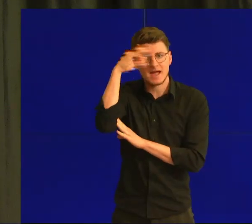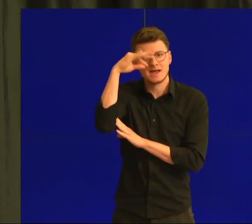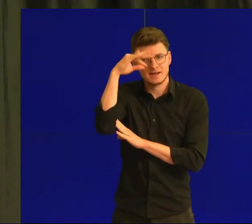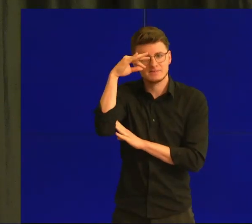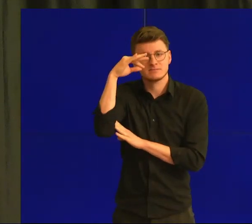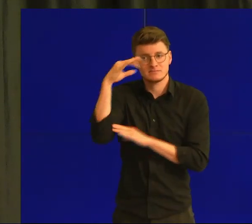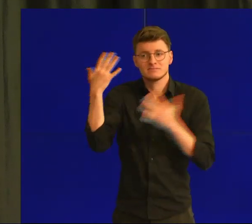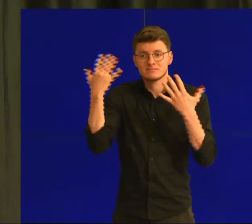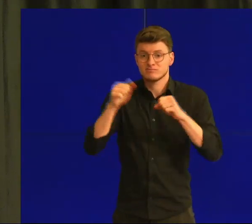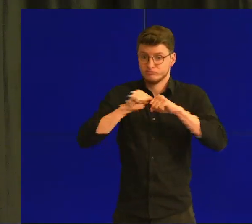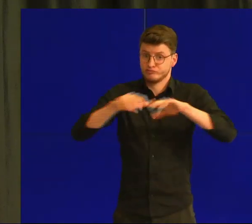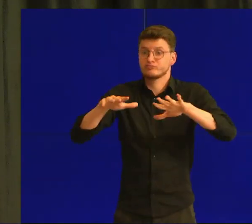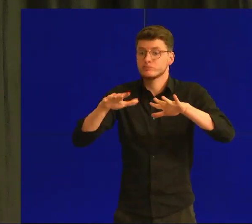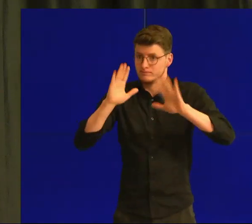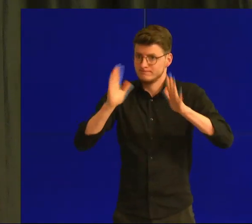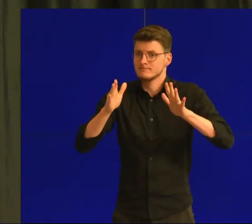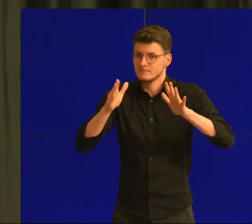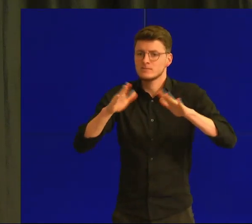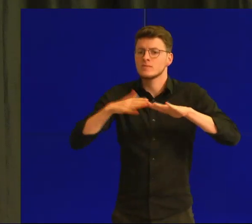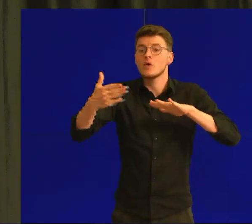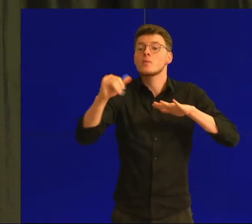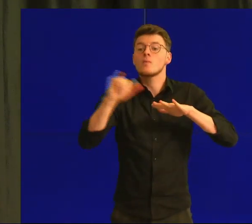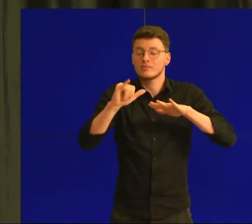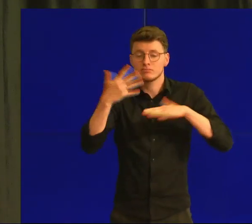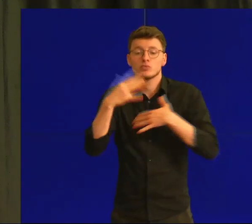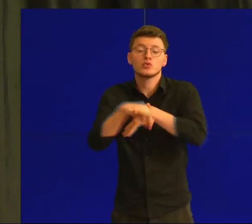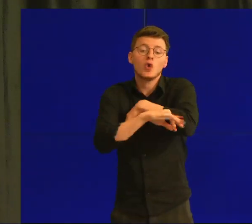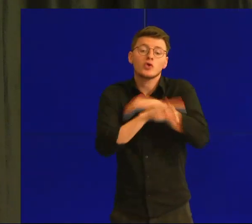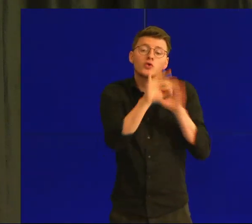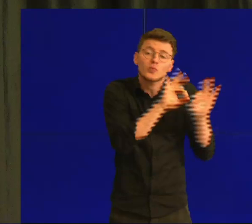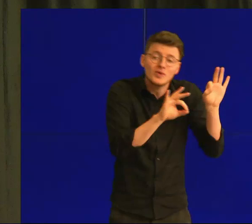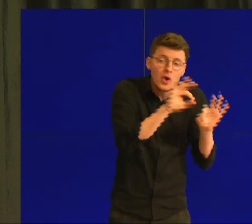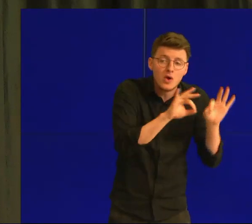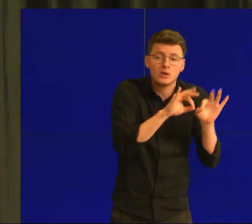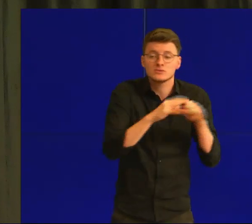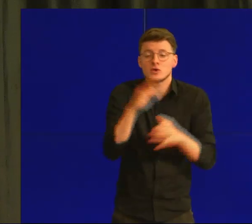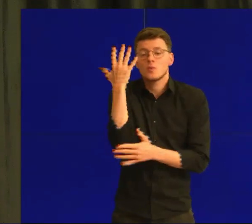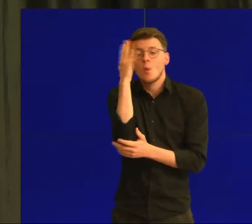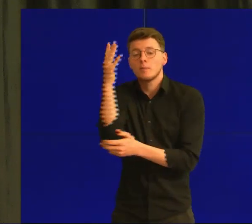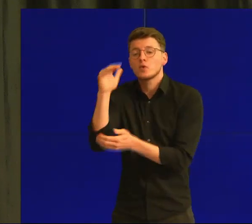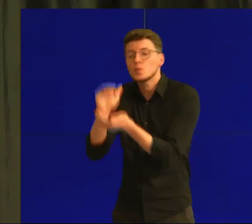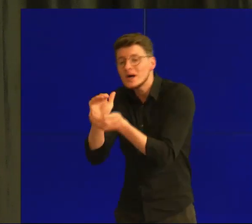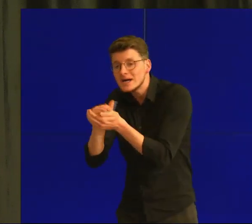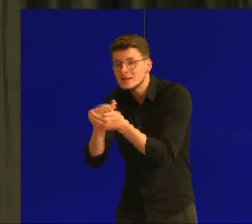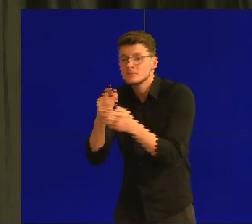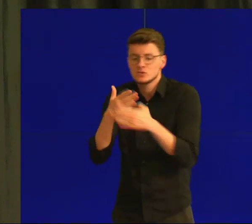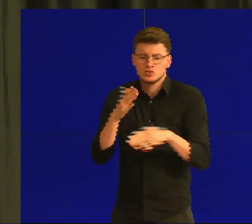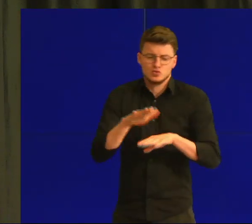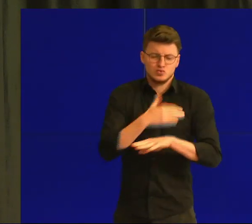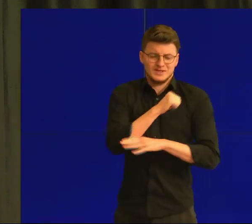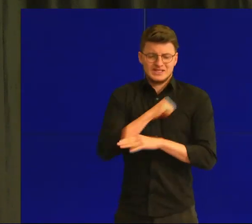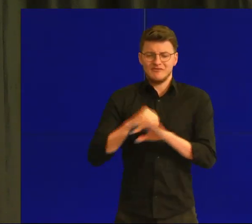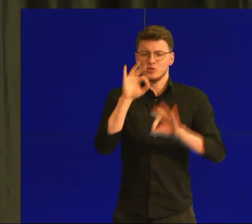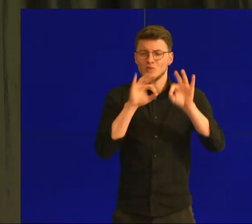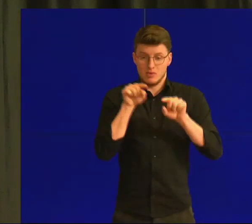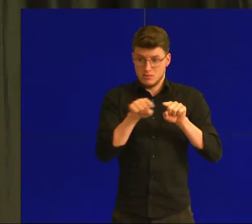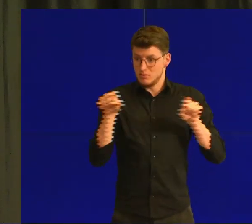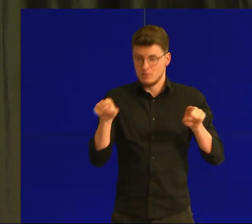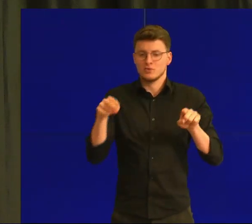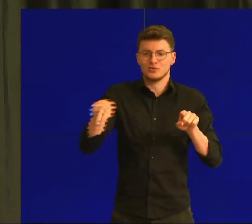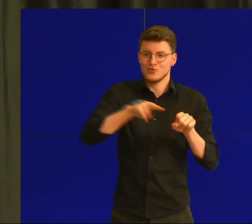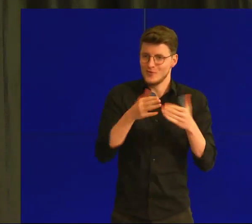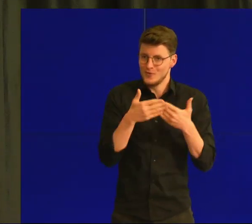ans entre banques week ends à nu open 12 056 définir